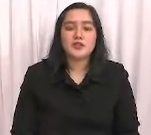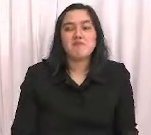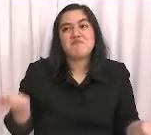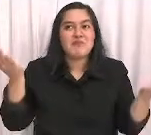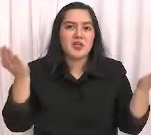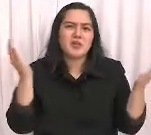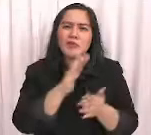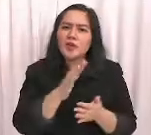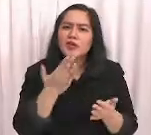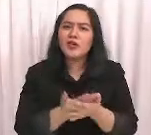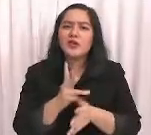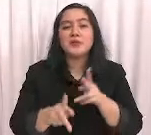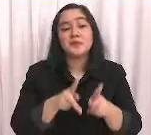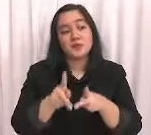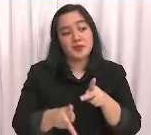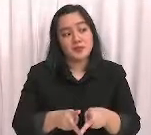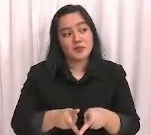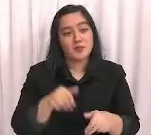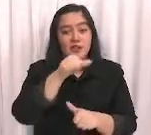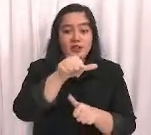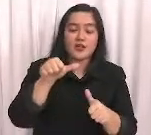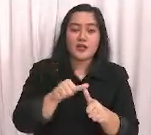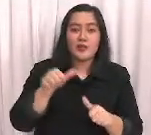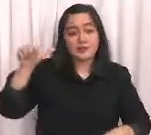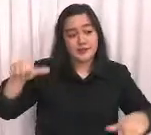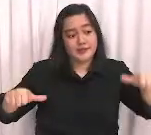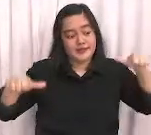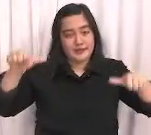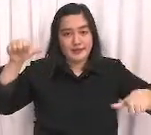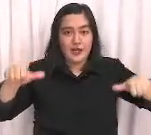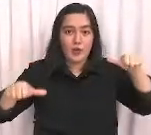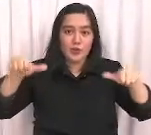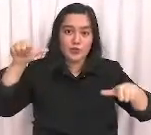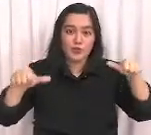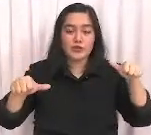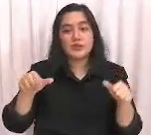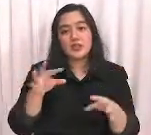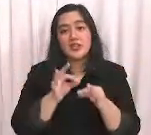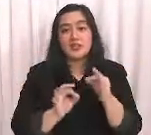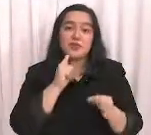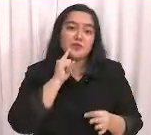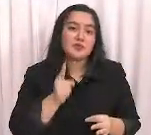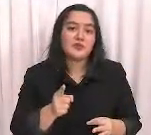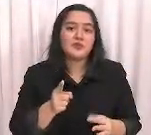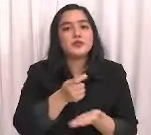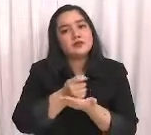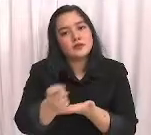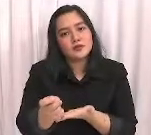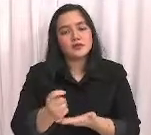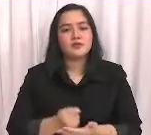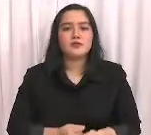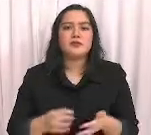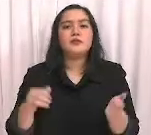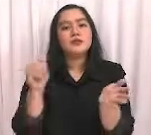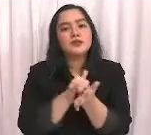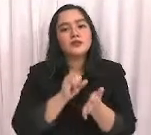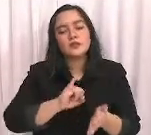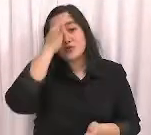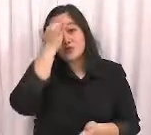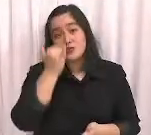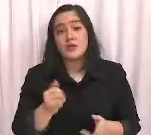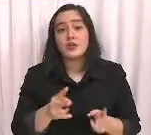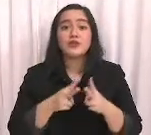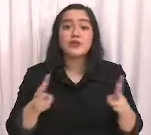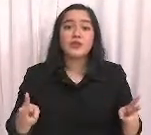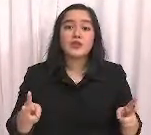nga mga patid, napakahalaga sa tao na meron po tayong prinsipyo na panuntunan sa buhay na gabay natin sa